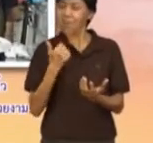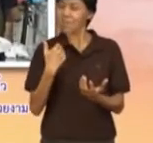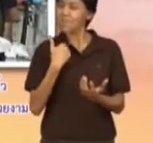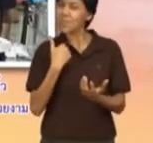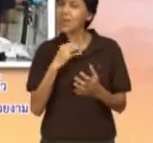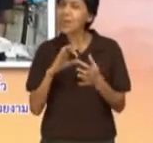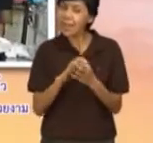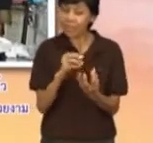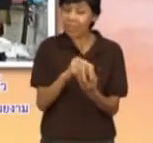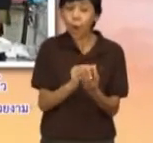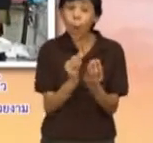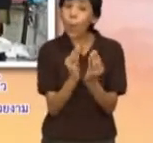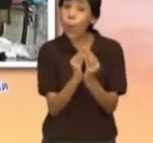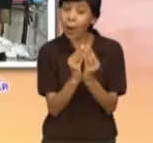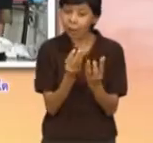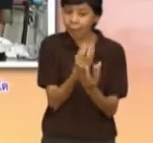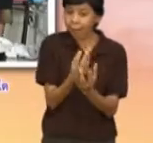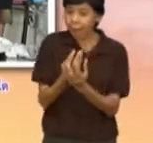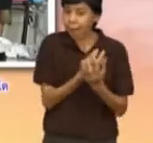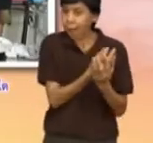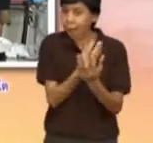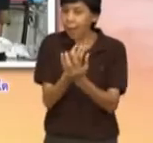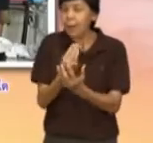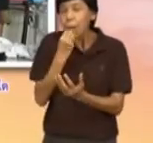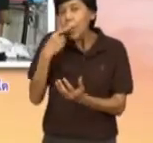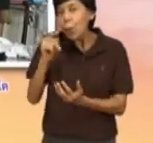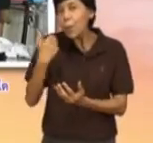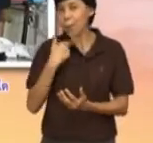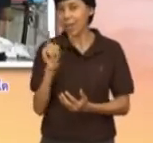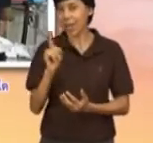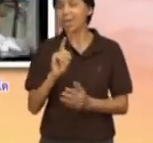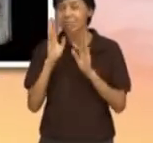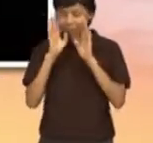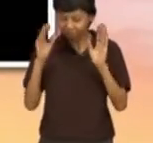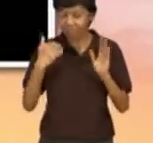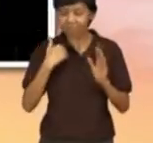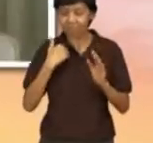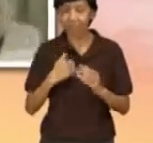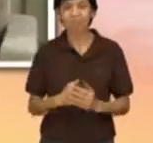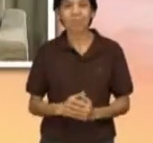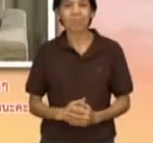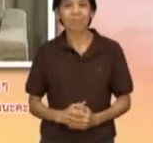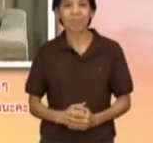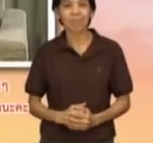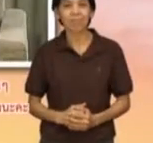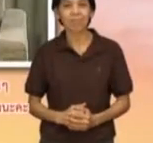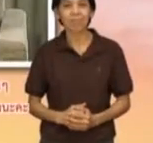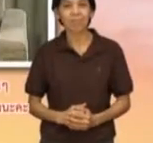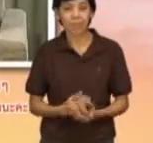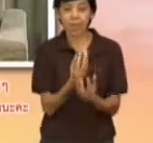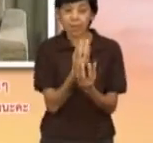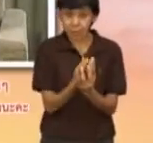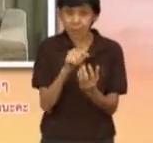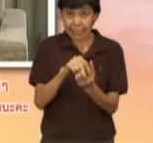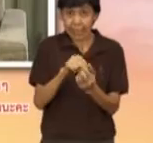ในห่อหมกอยู่ในดอกบัวแบบนี้นะคะมีคุณค่าทางอาหารมากน้อยอย่างไรไปติดตามกับผู้รู้กันค่ะ ห่อหมกเป็นอาห